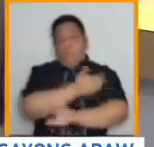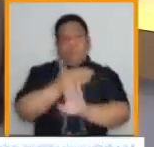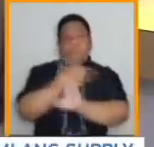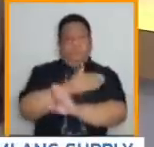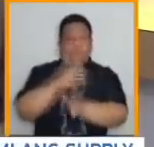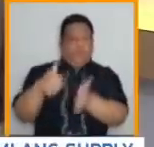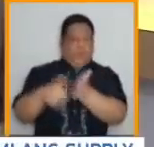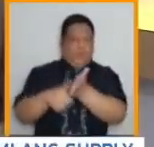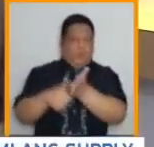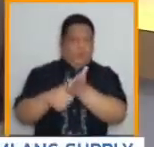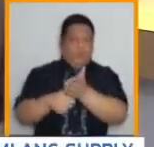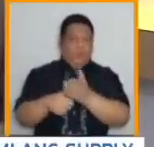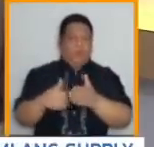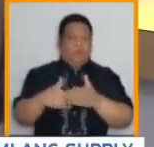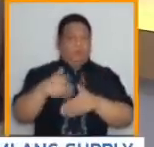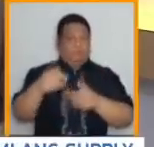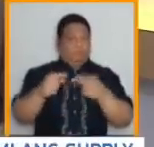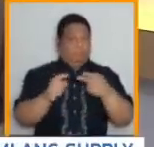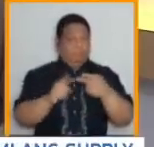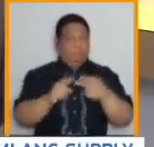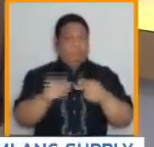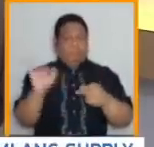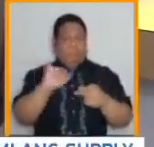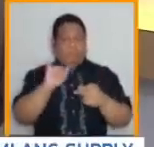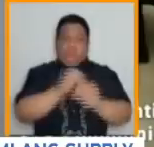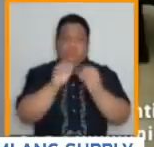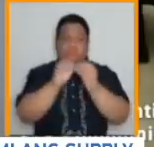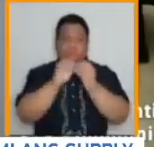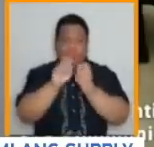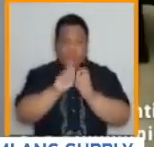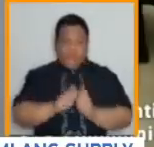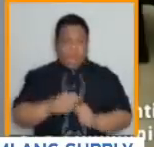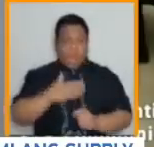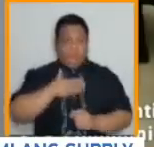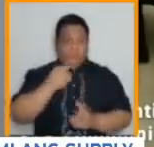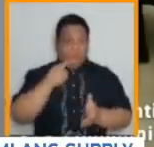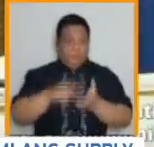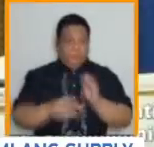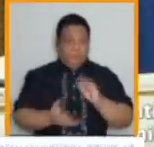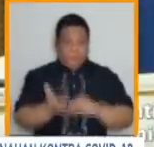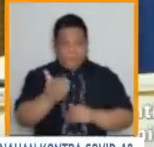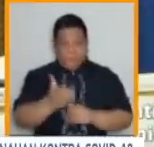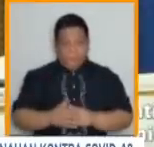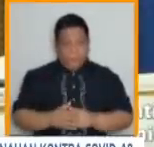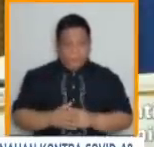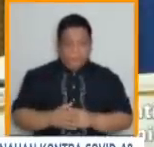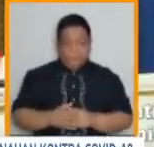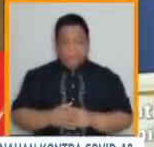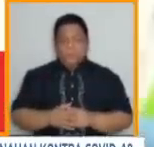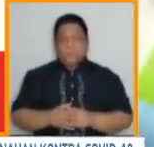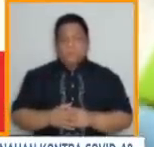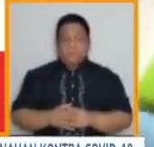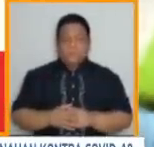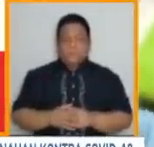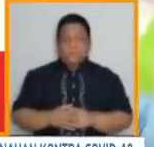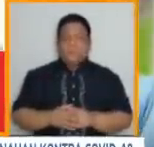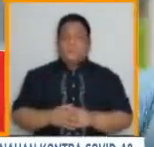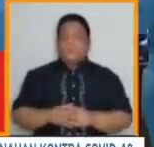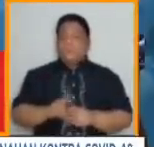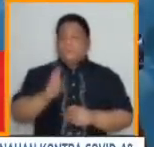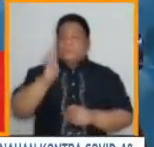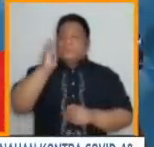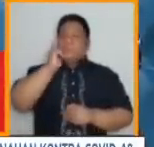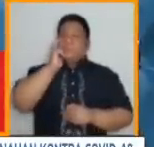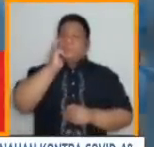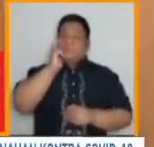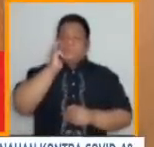magpabakuna kontra COVID-19. Narito ang aking unang balita. Tinalakay ng Pangulo sa kanyang Talk to the People kagabi ang vaccination rollout at